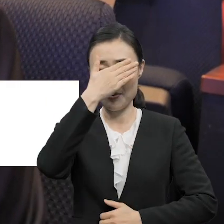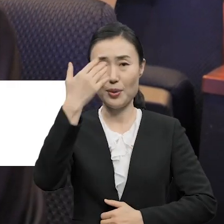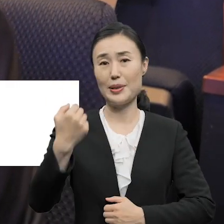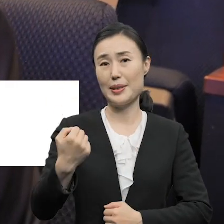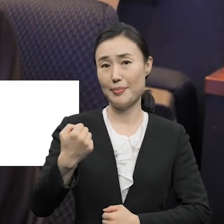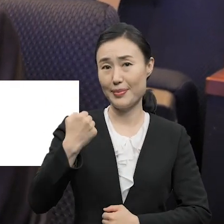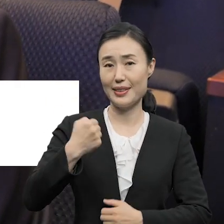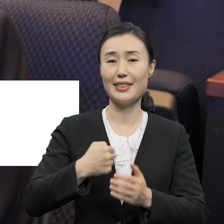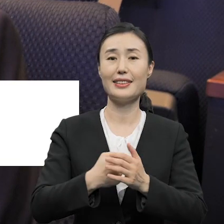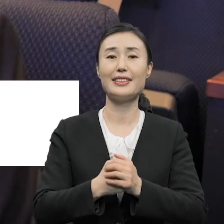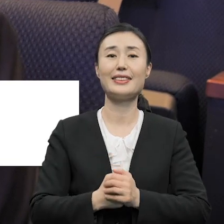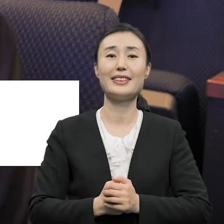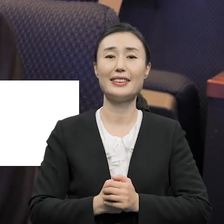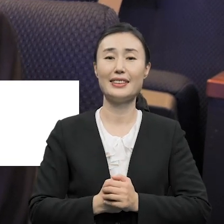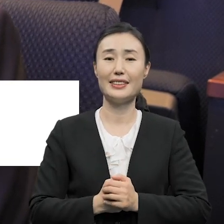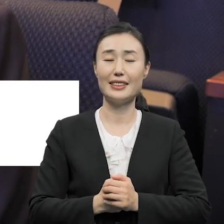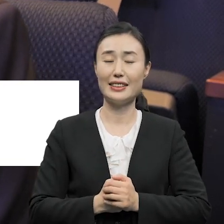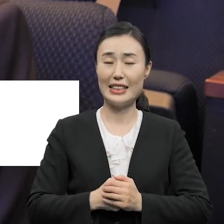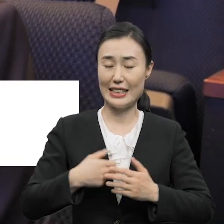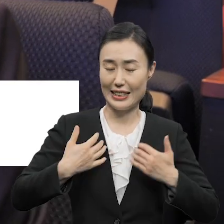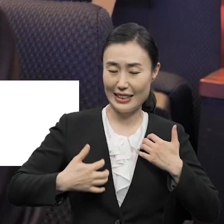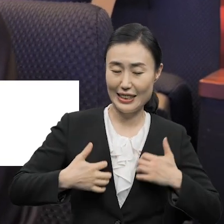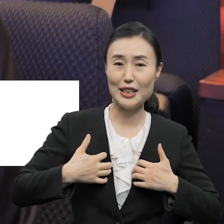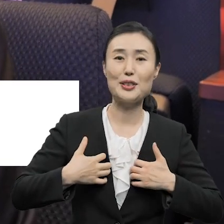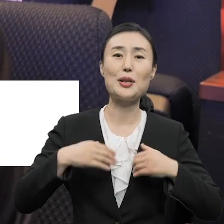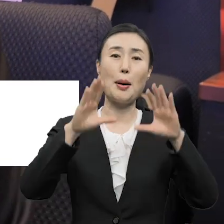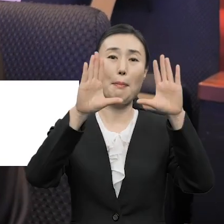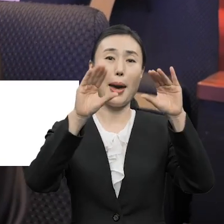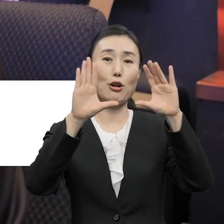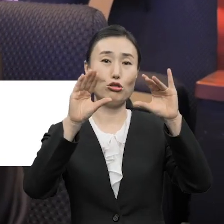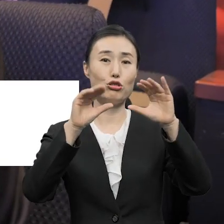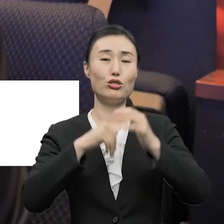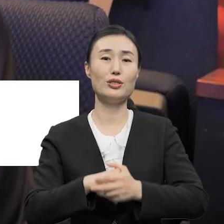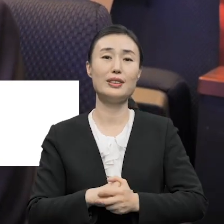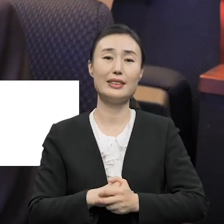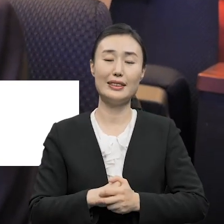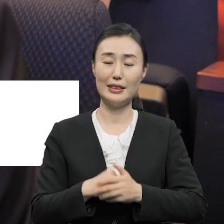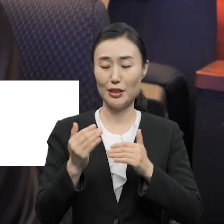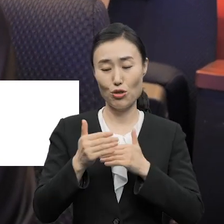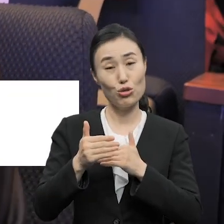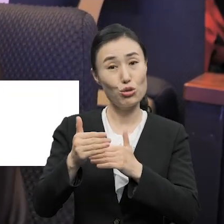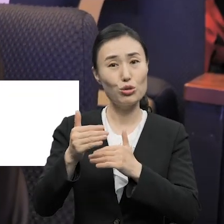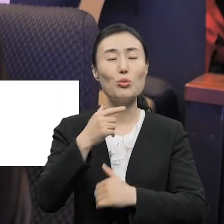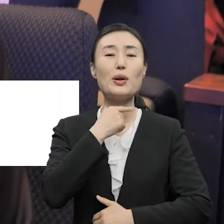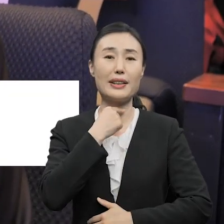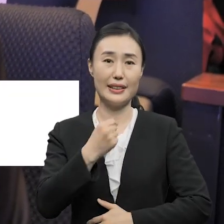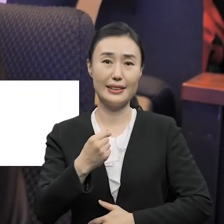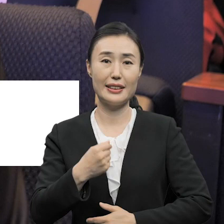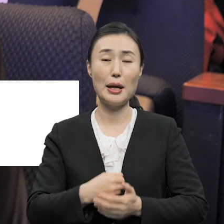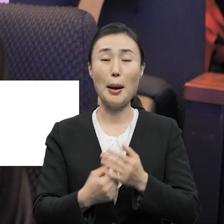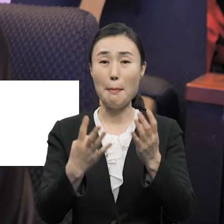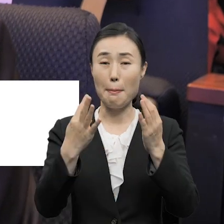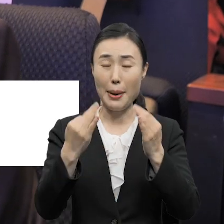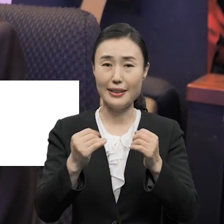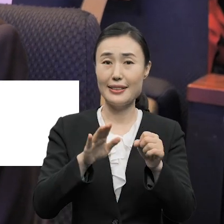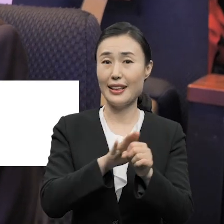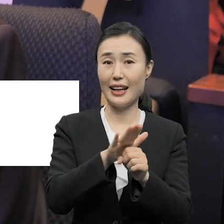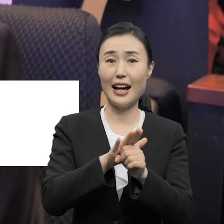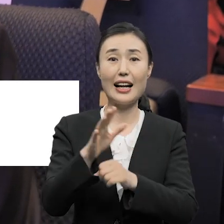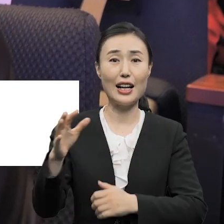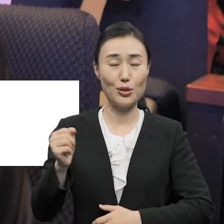패기 넘치는 그런 신나는 배구를 추구하고 있습니다. 많은 그